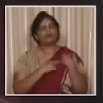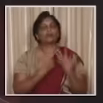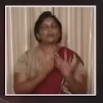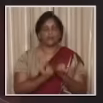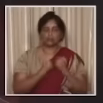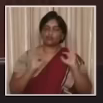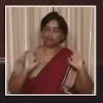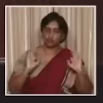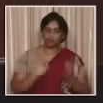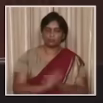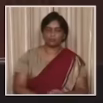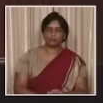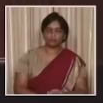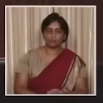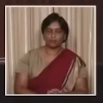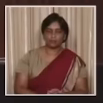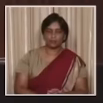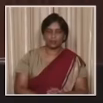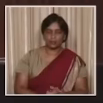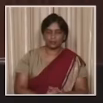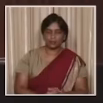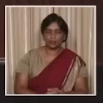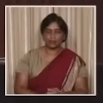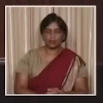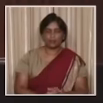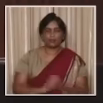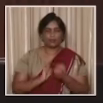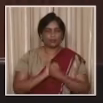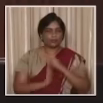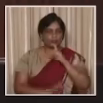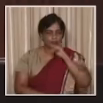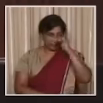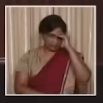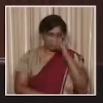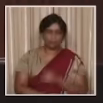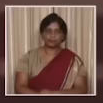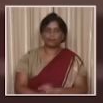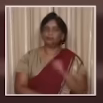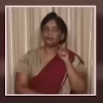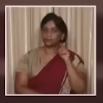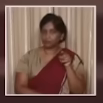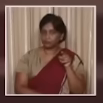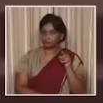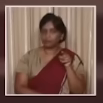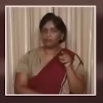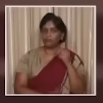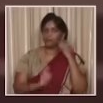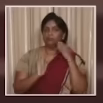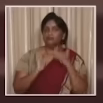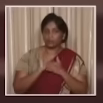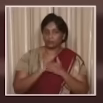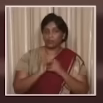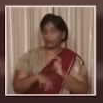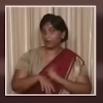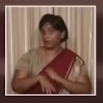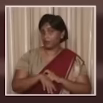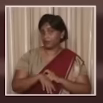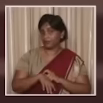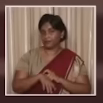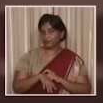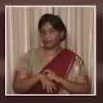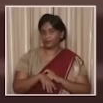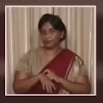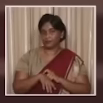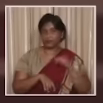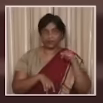බාරගන්න සූදානම්. හරි, ඔබ සභානායකතුමා කතා කරන්න. කතානායකතුමනි, ඔබතුමාගේ අවධානය කාලය පිළිබඳව යොමු